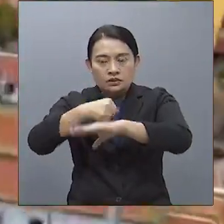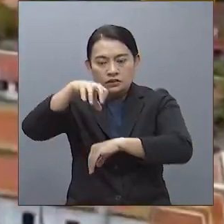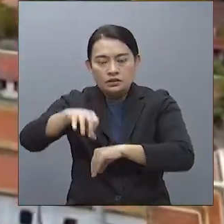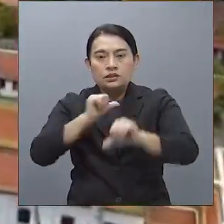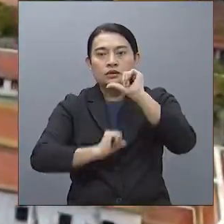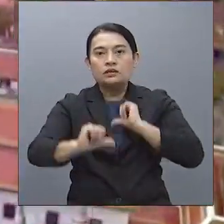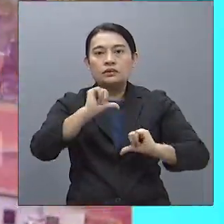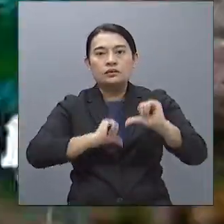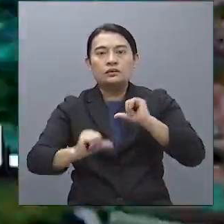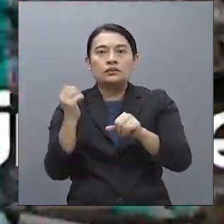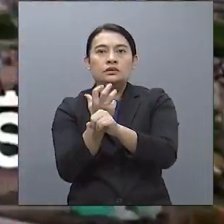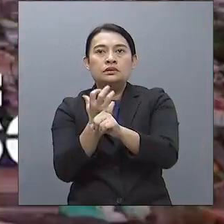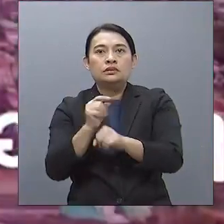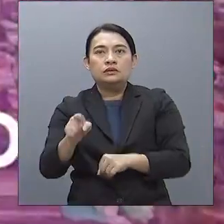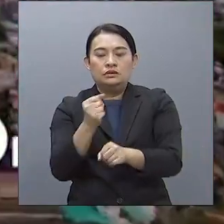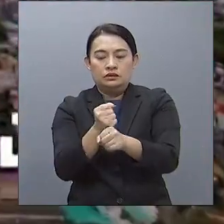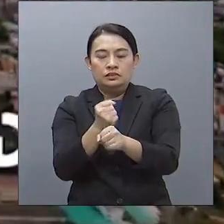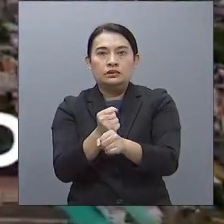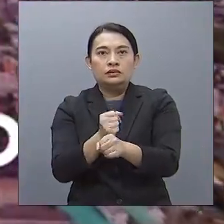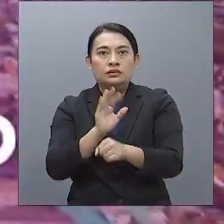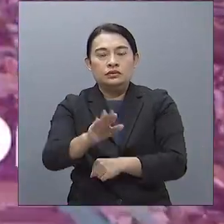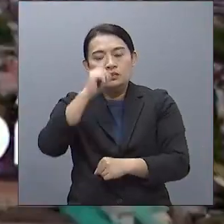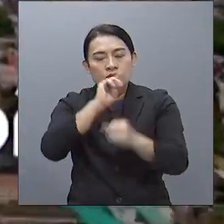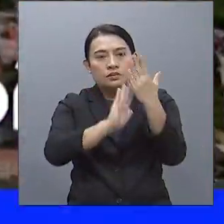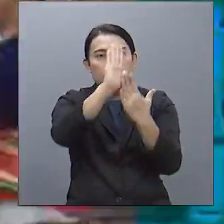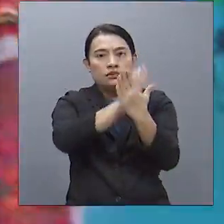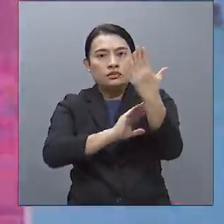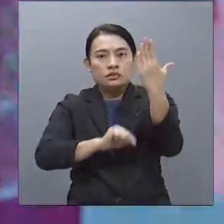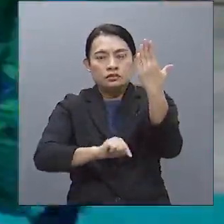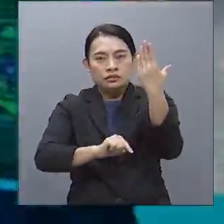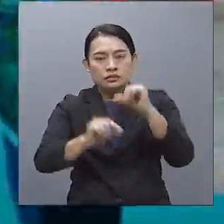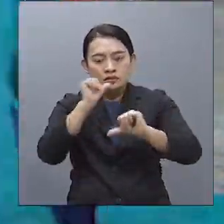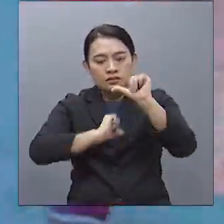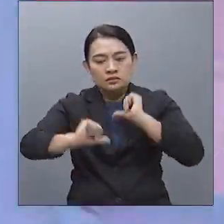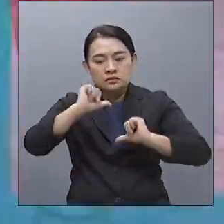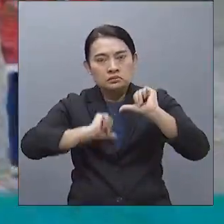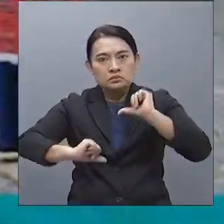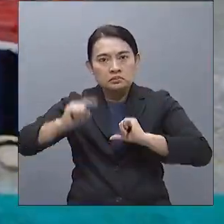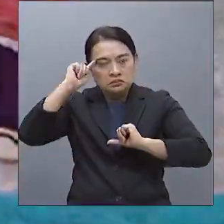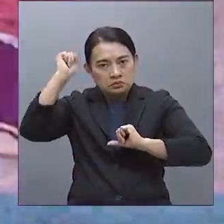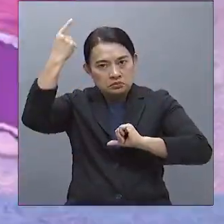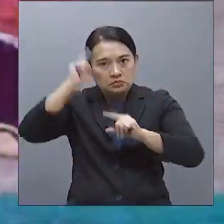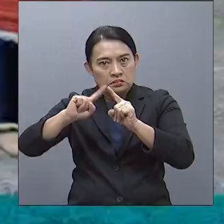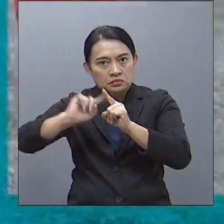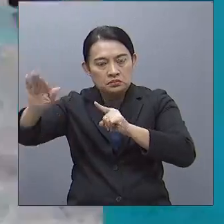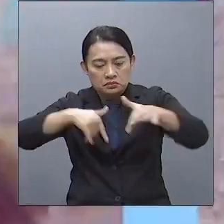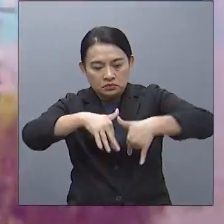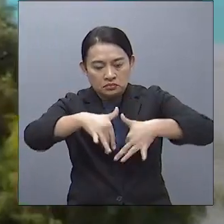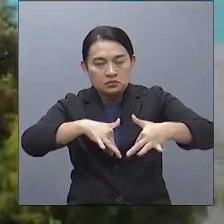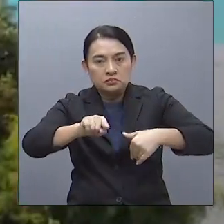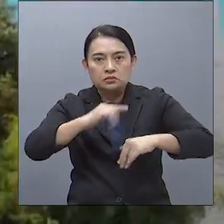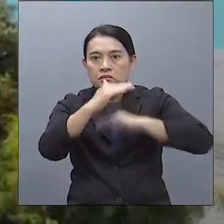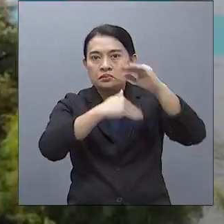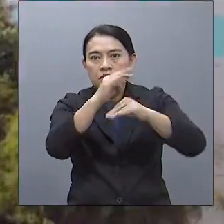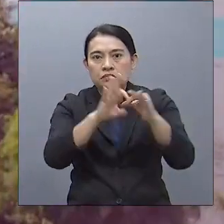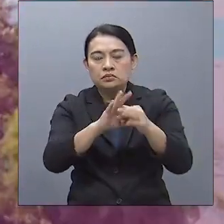ทรทัศน์ผลิตซีรีส์ฮัลโหลไทยแลนด์ละครสร้างสรรค์สะท้อนความเป็นอัตลักษณ์ท้องถิ่นและชุมชนโดยได้ทำงานร่วมกับสมาคมนัก